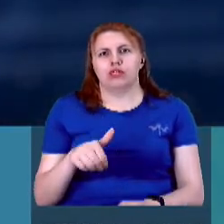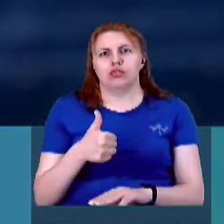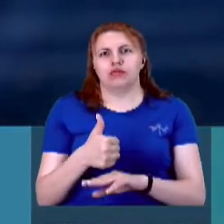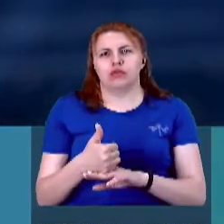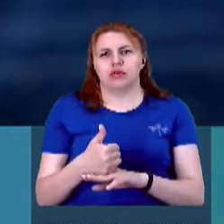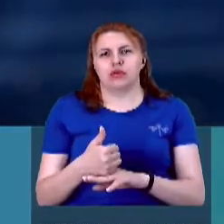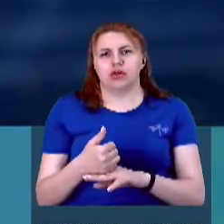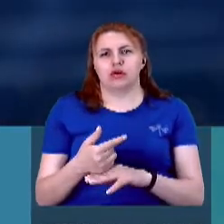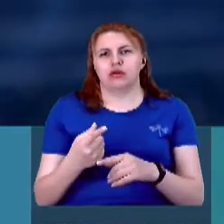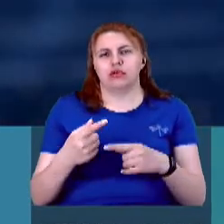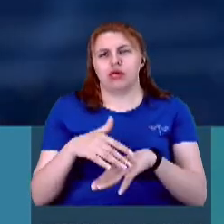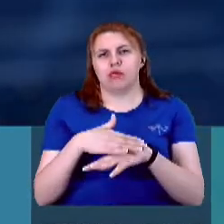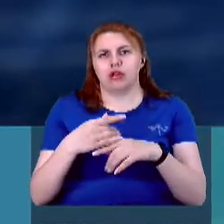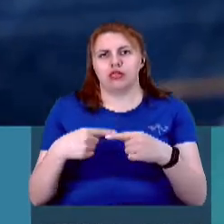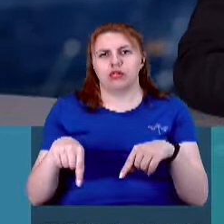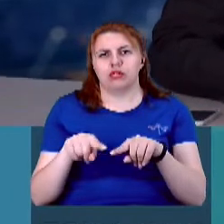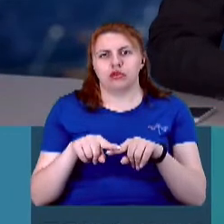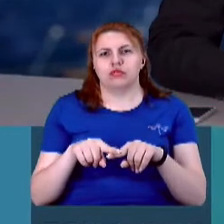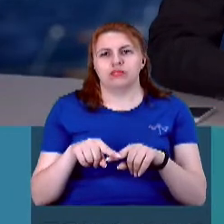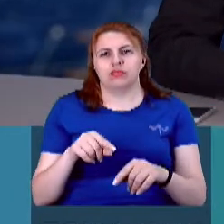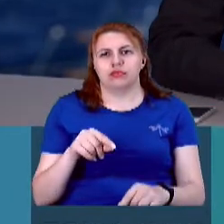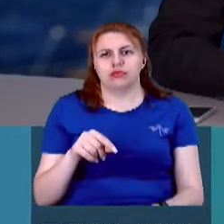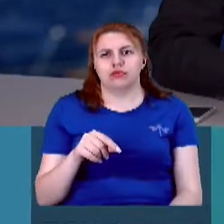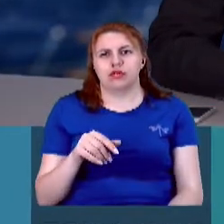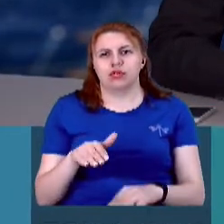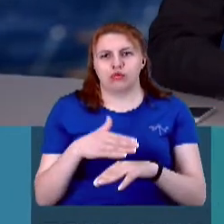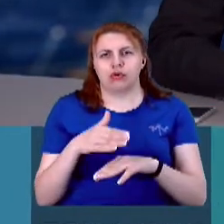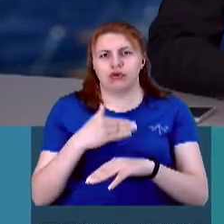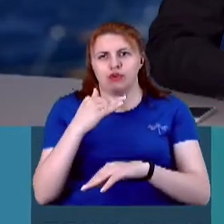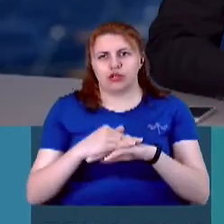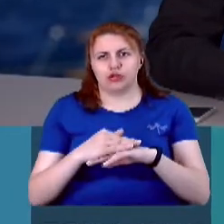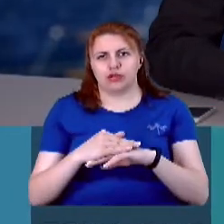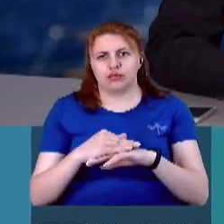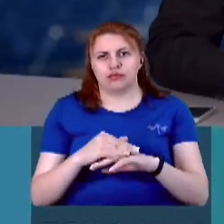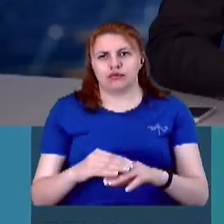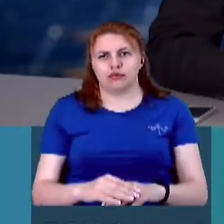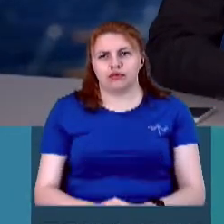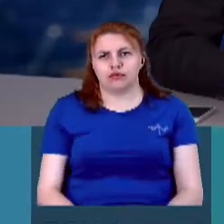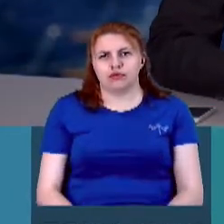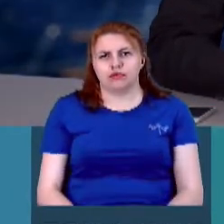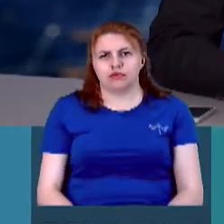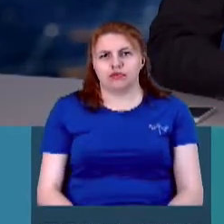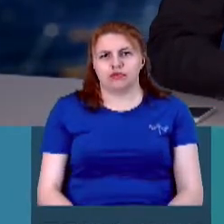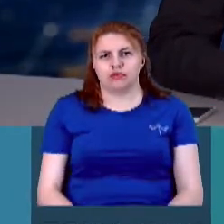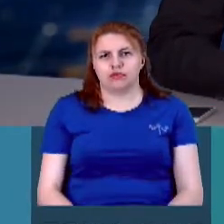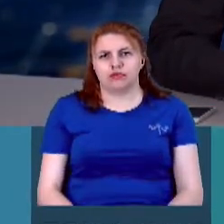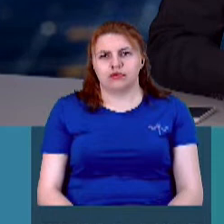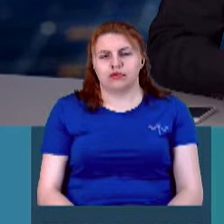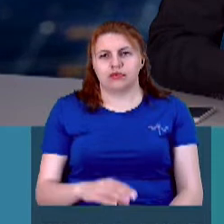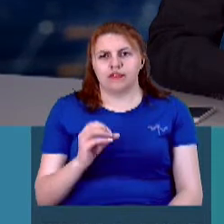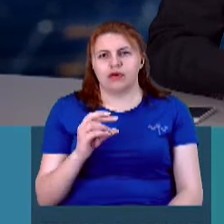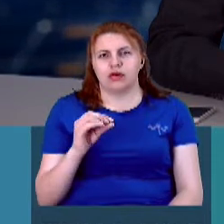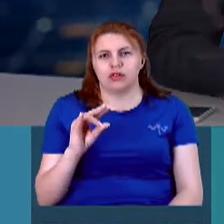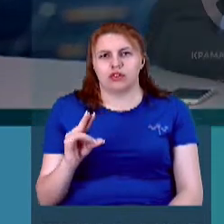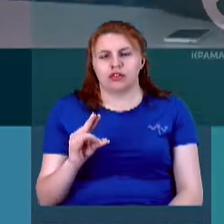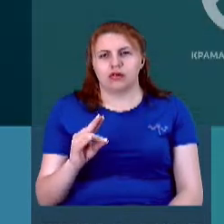«Лібері Лібераті». Пане Євгене, пане Максиме, доброго вечора. Доброго вечора. Пане Євгене, в мене до